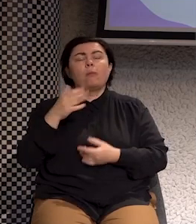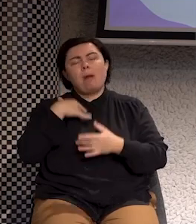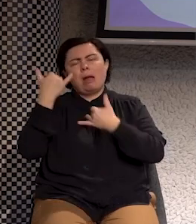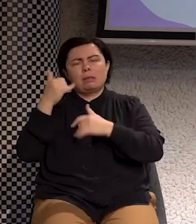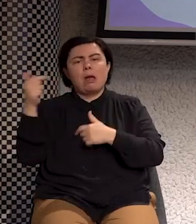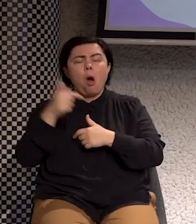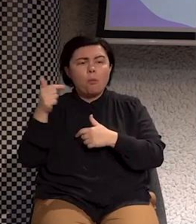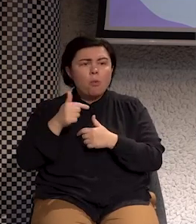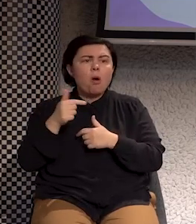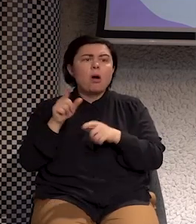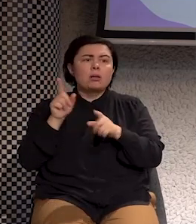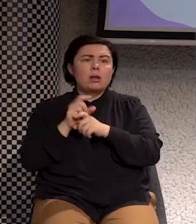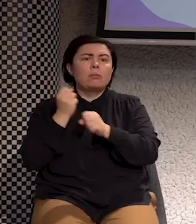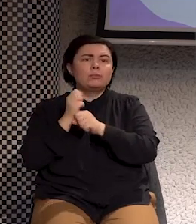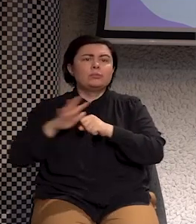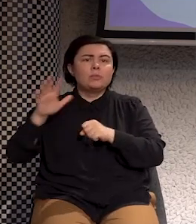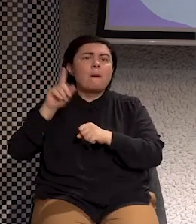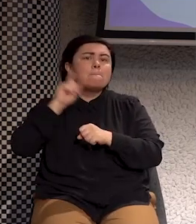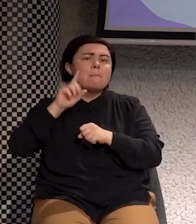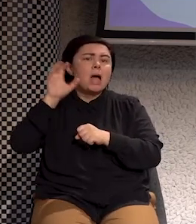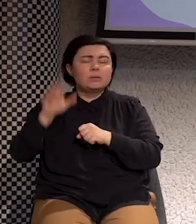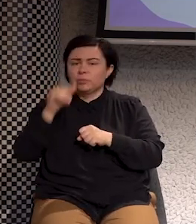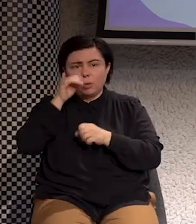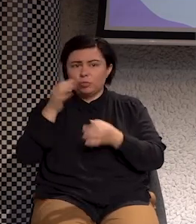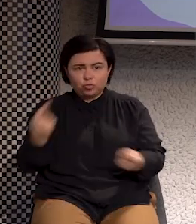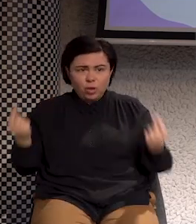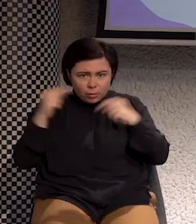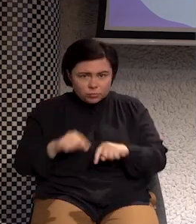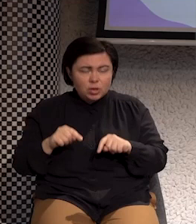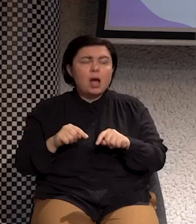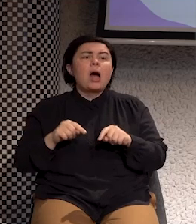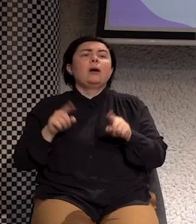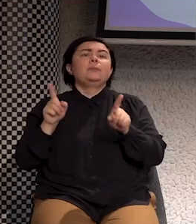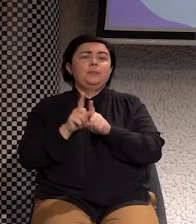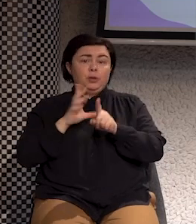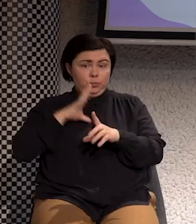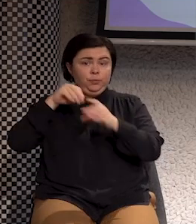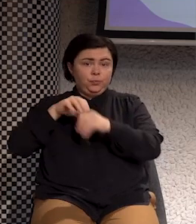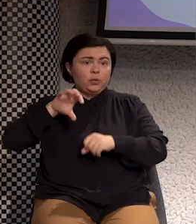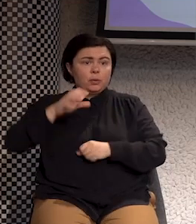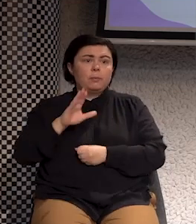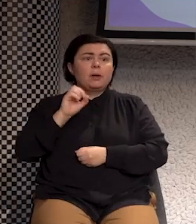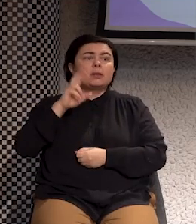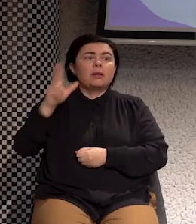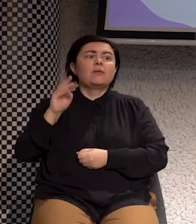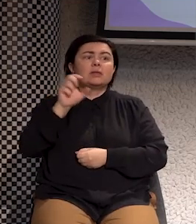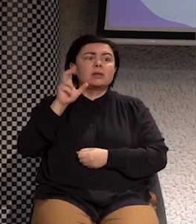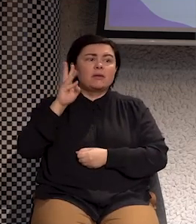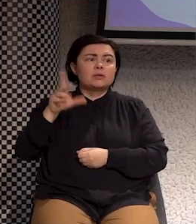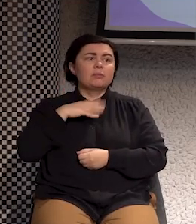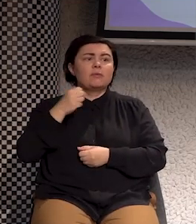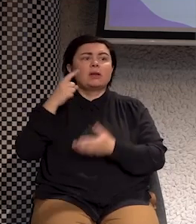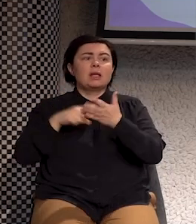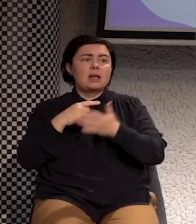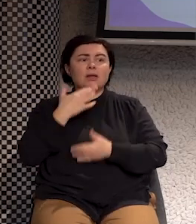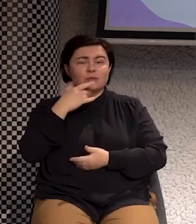obowiązków, także pracy w obszarze męskości, nie mógł dzisiaj tu z nami być, ale też był w tej grupie Bartek Rydzewski, który już był wymieniany dzisiaj